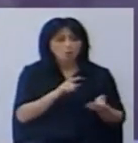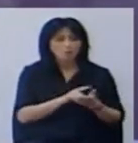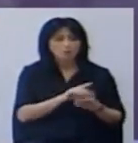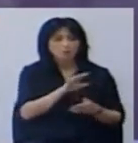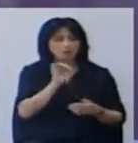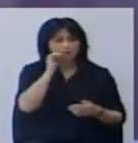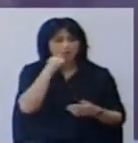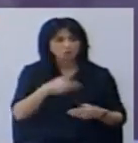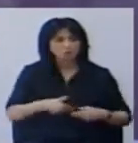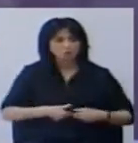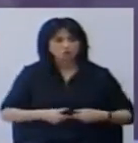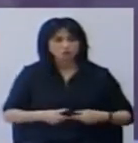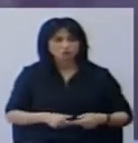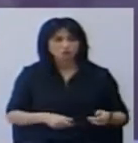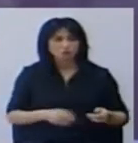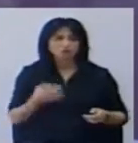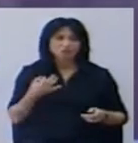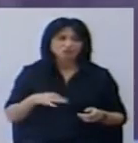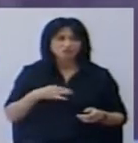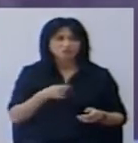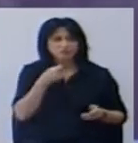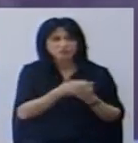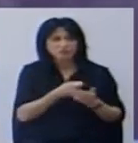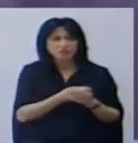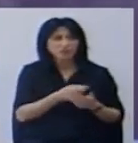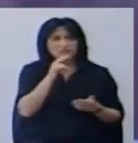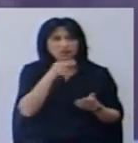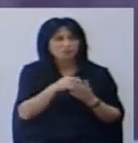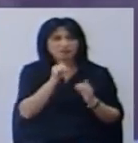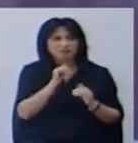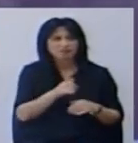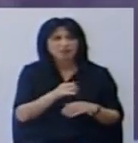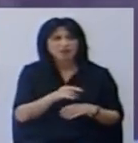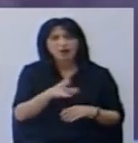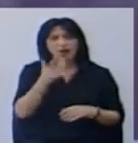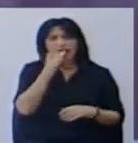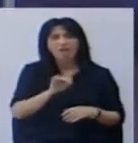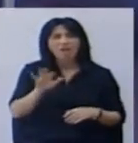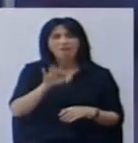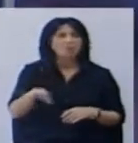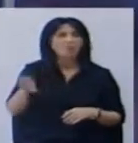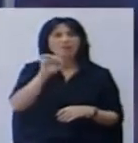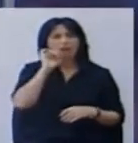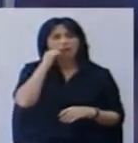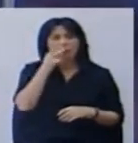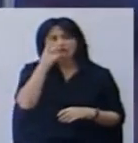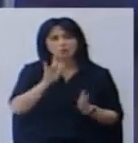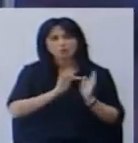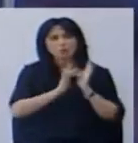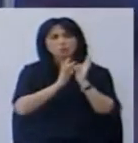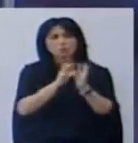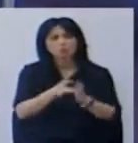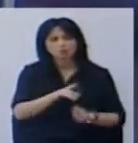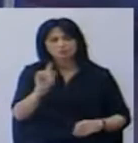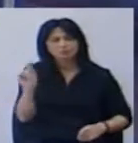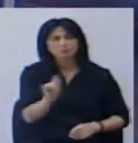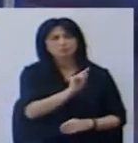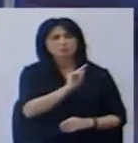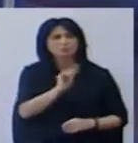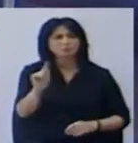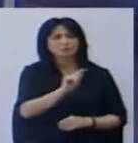არიან განწირული. თუ არ აყავს შვილი ან შვილიშვილი, ვერც წამალწყიდულობს და ვერც საჭმელს. ამაზე უნდა ვფიქროთ, ყველა